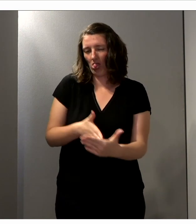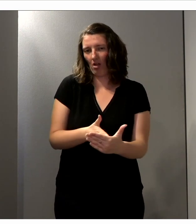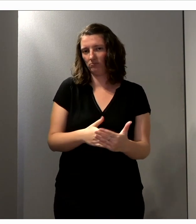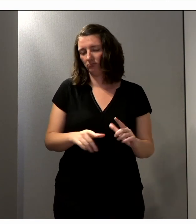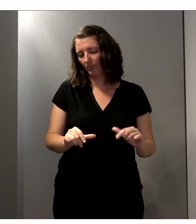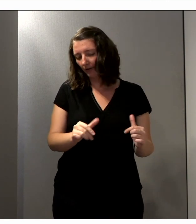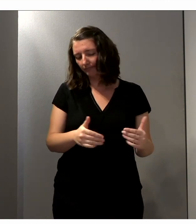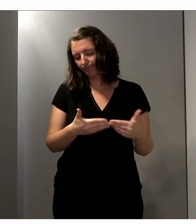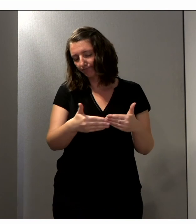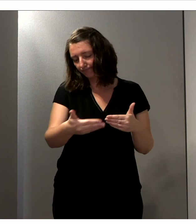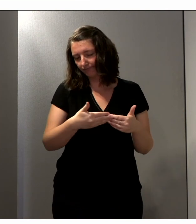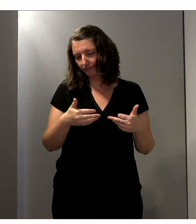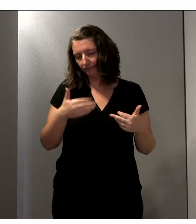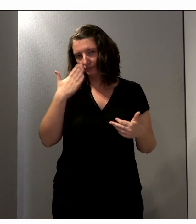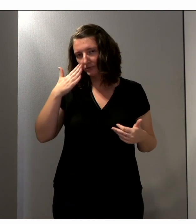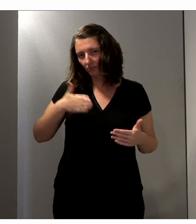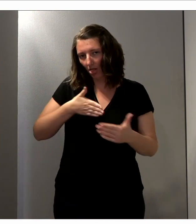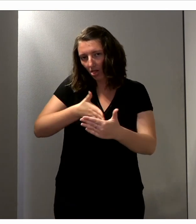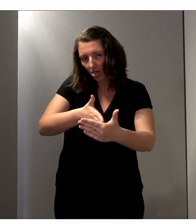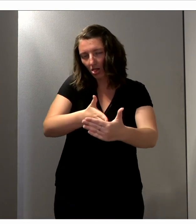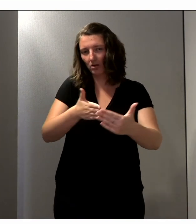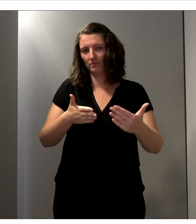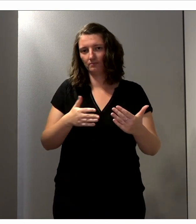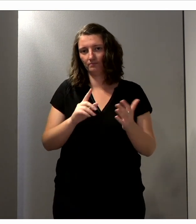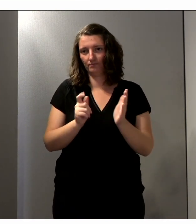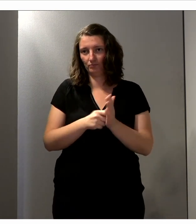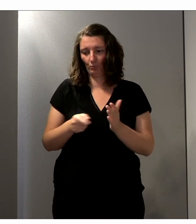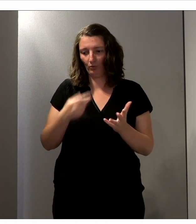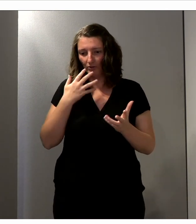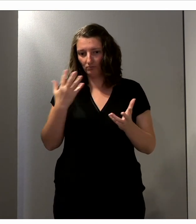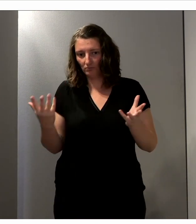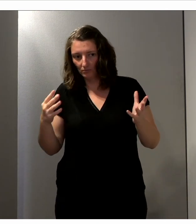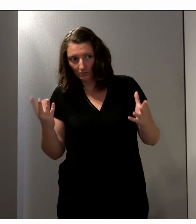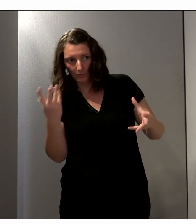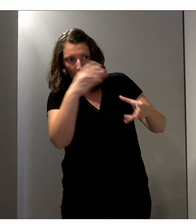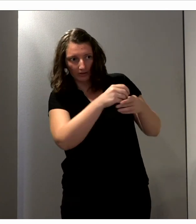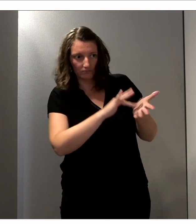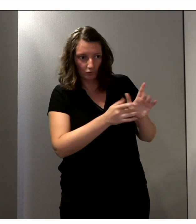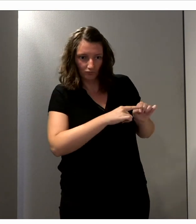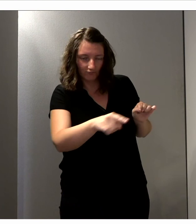que l'on va rencontrer quand il s'agira en tout cas de les implémenter au sein des organisations.